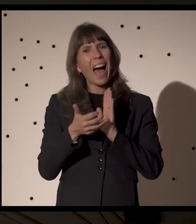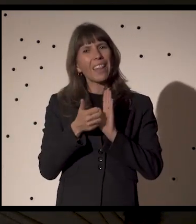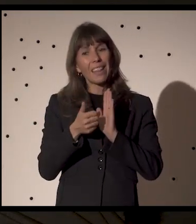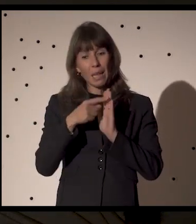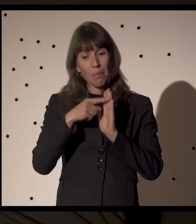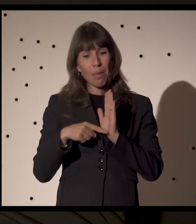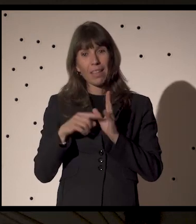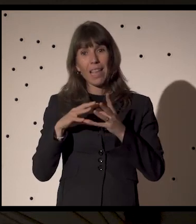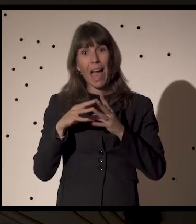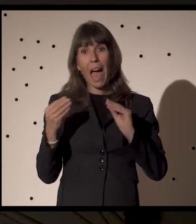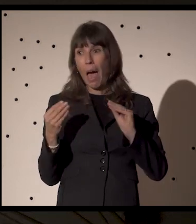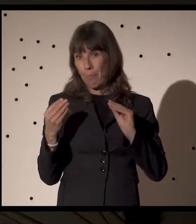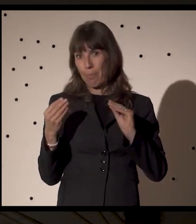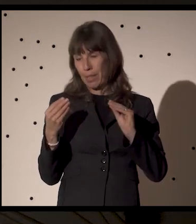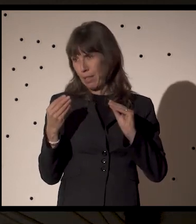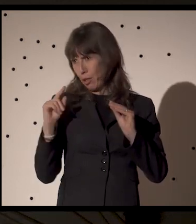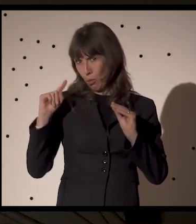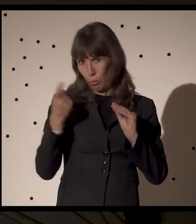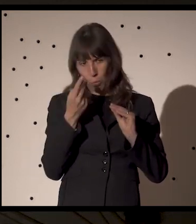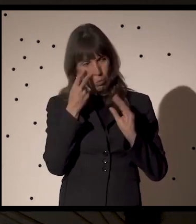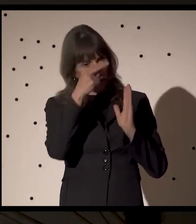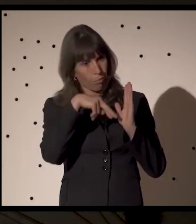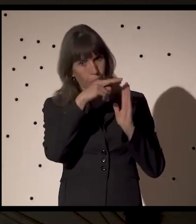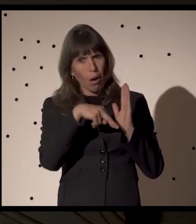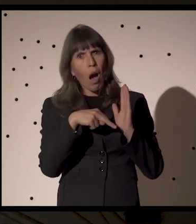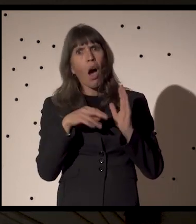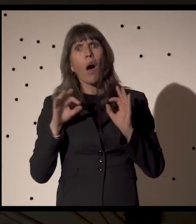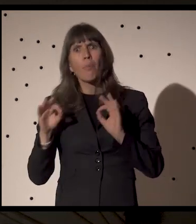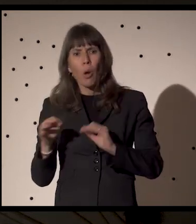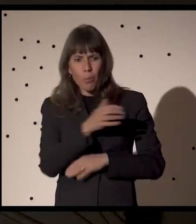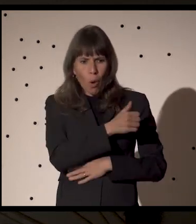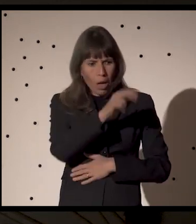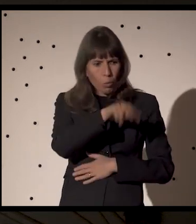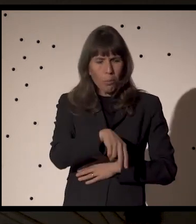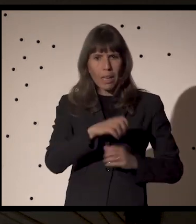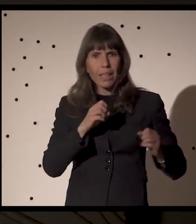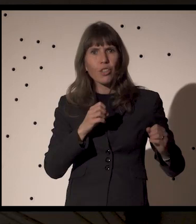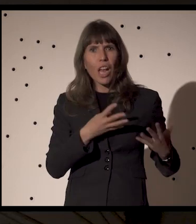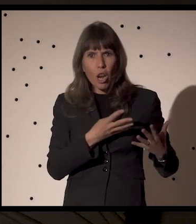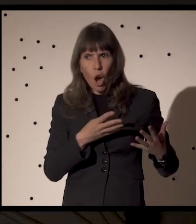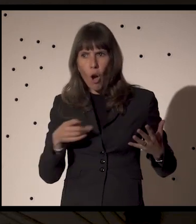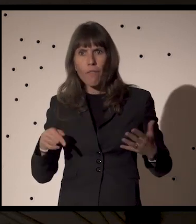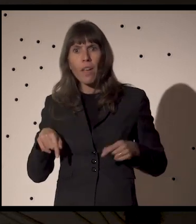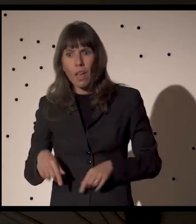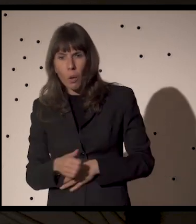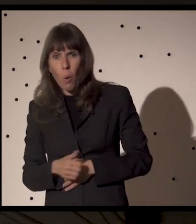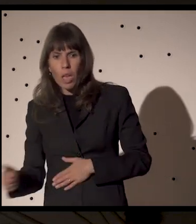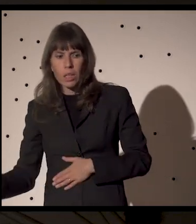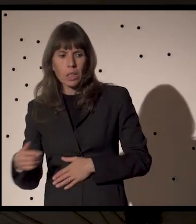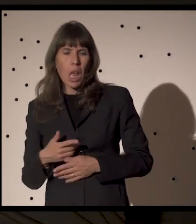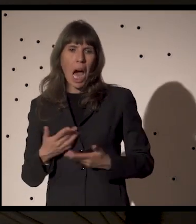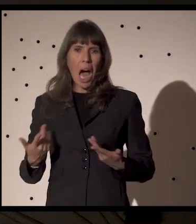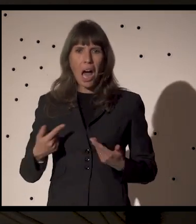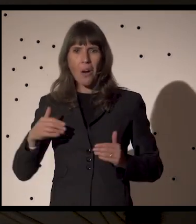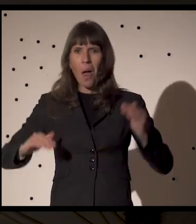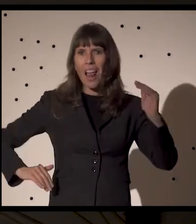abbiamo battuto il 2019 ci avviamo a battere l'anno dell'expo questo è diciamo